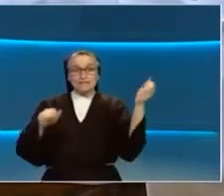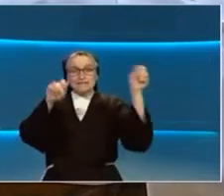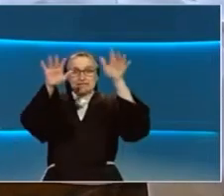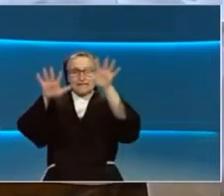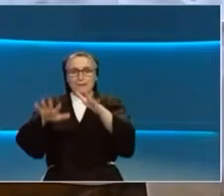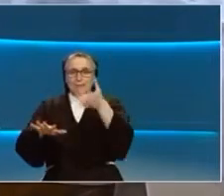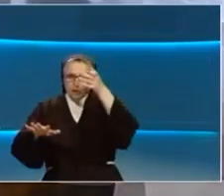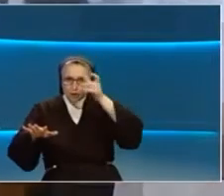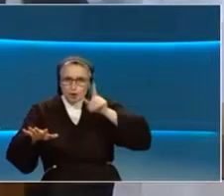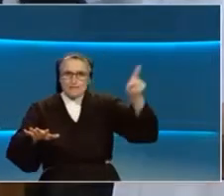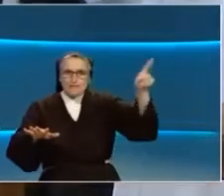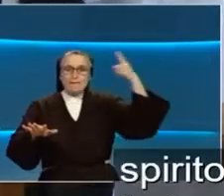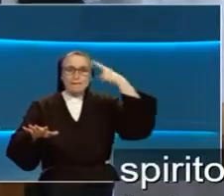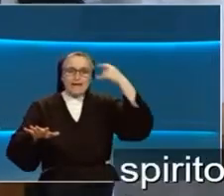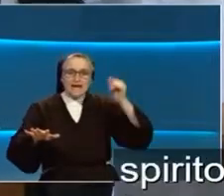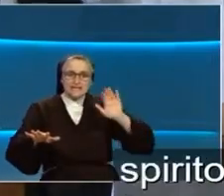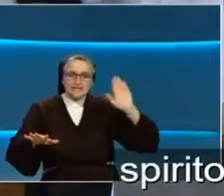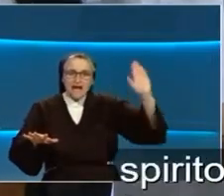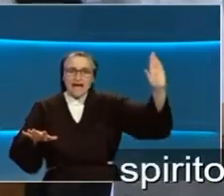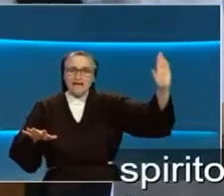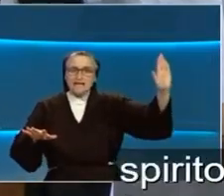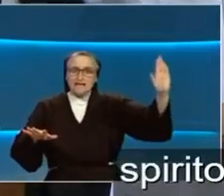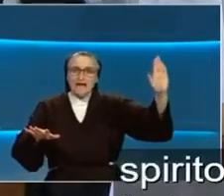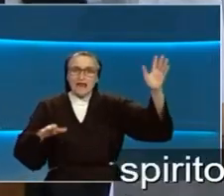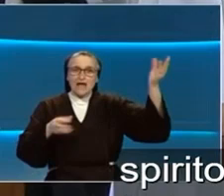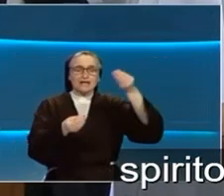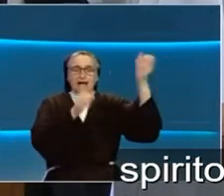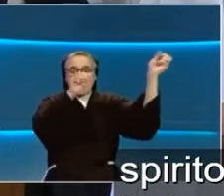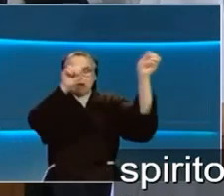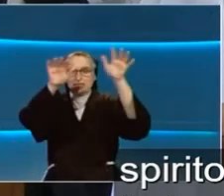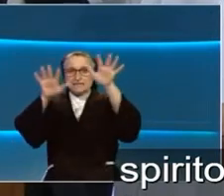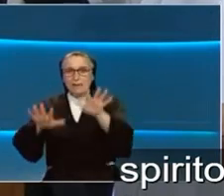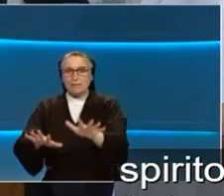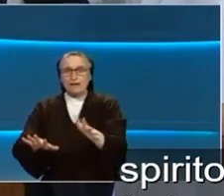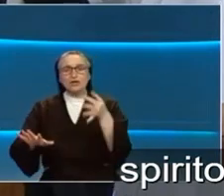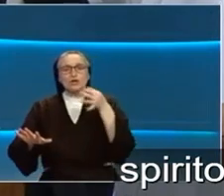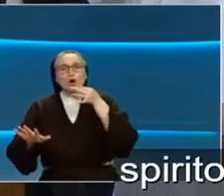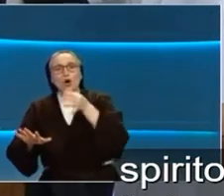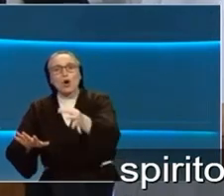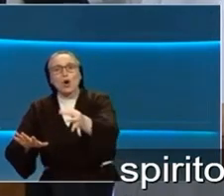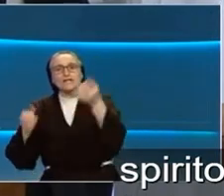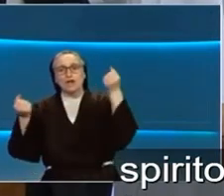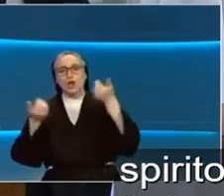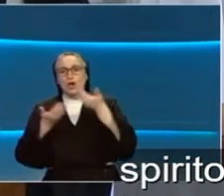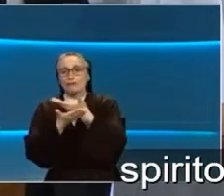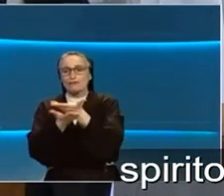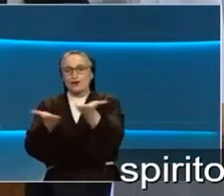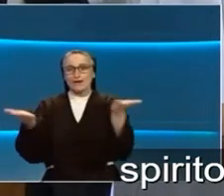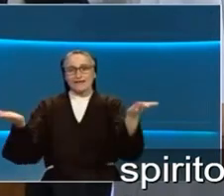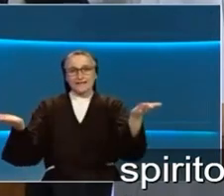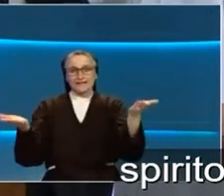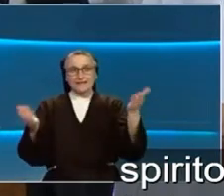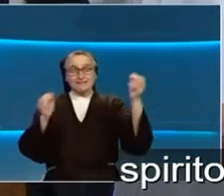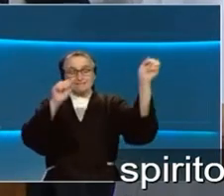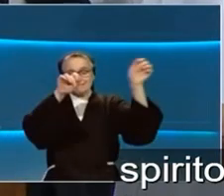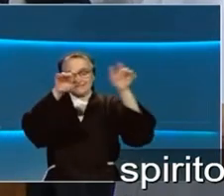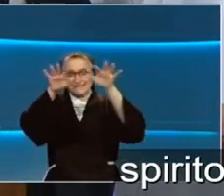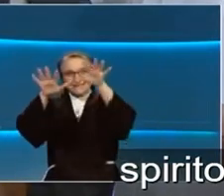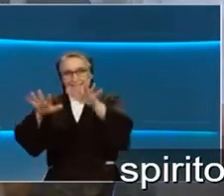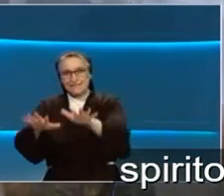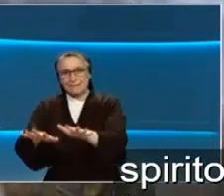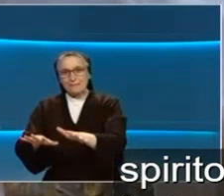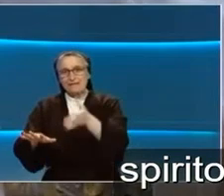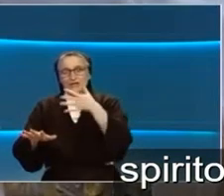Spirito di sapienza e di intelletto, Spirito di consiglio e di fortezza, Spirito